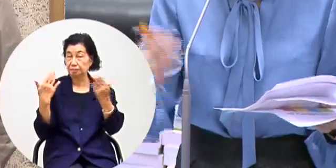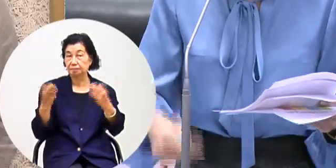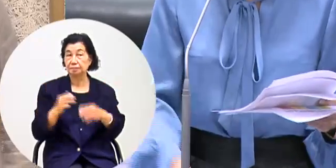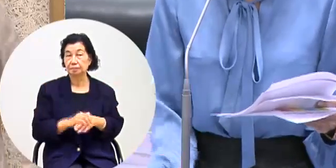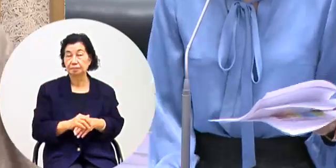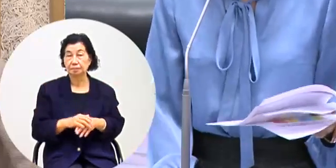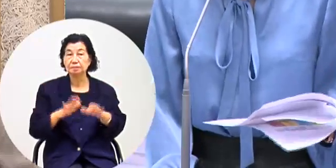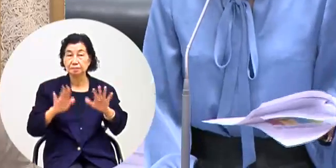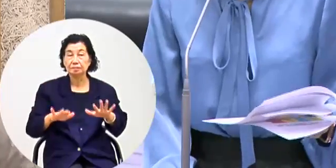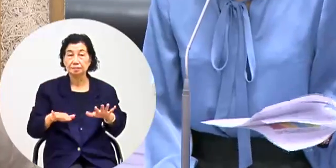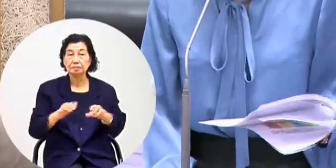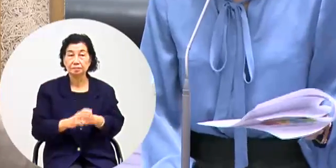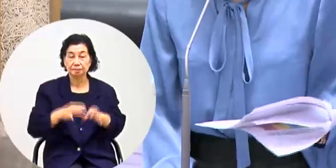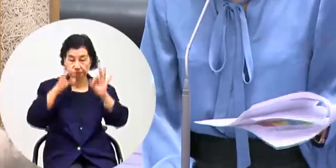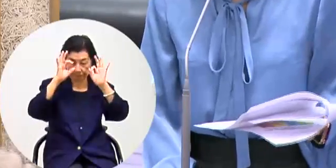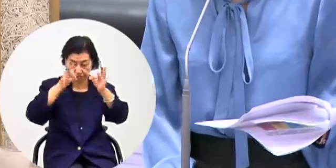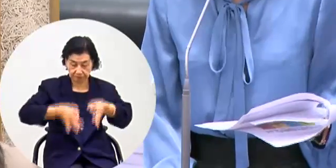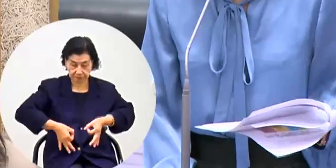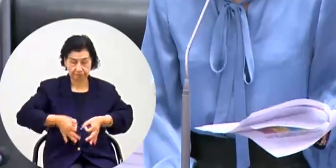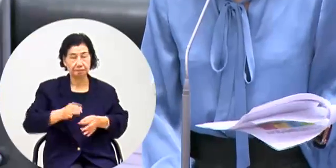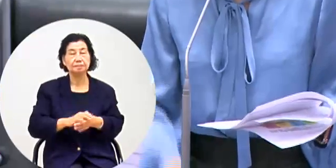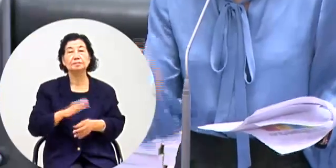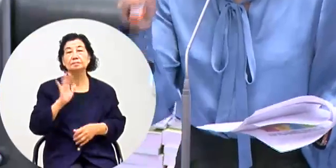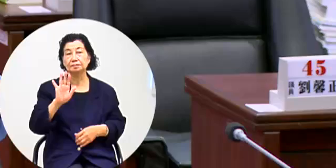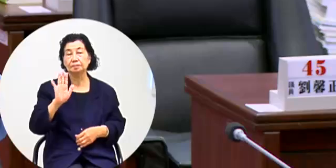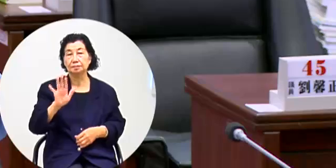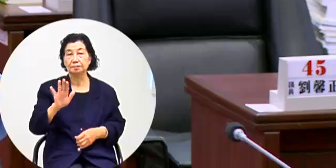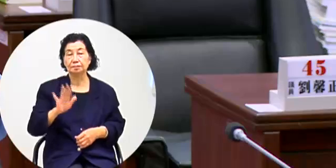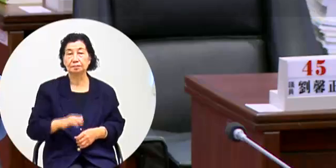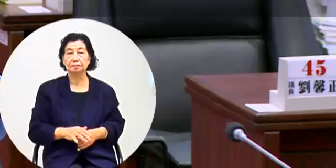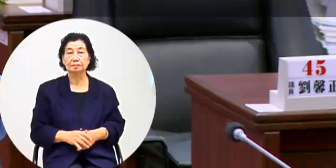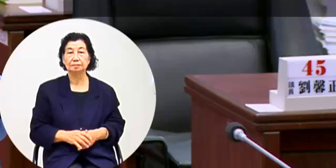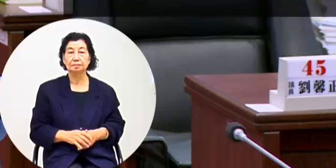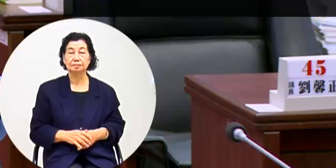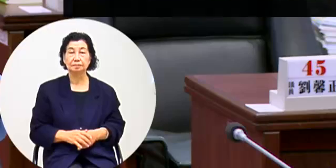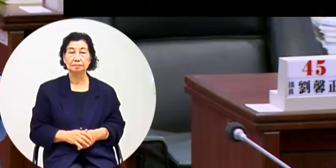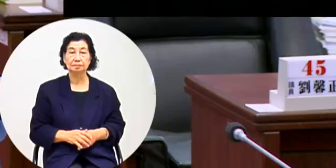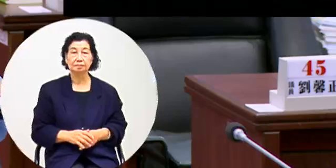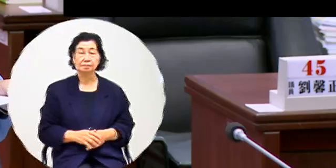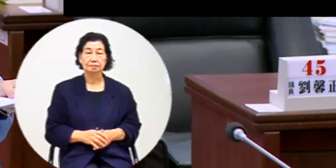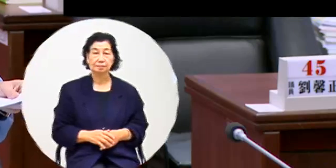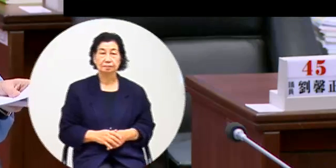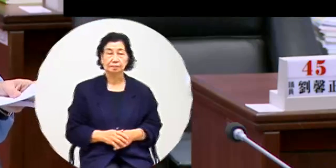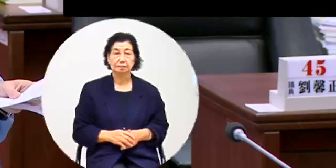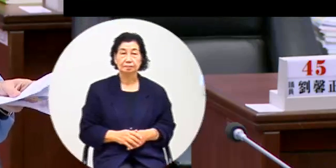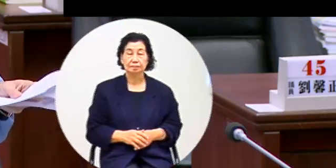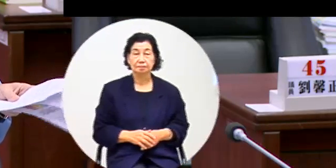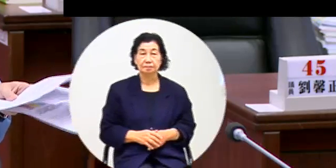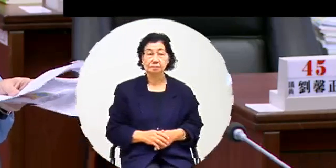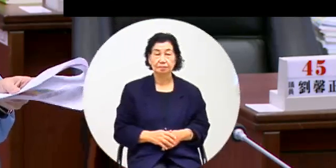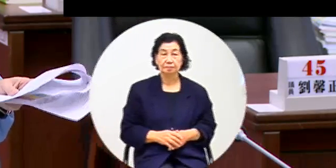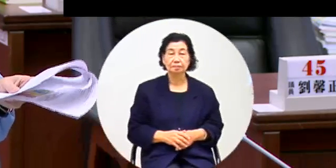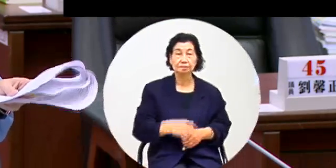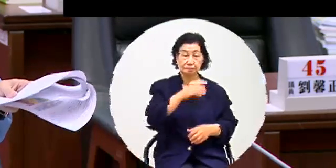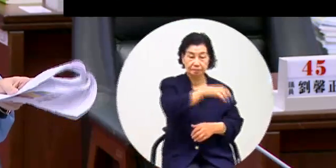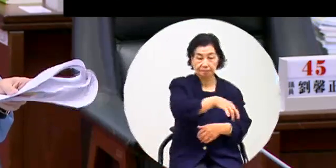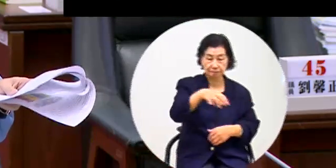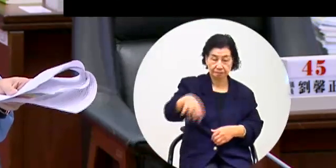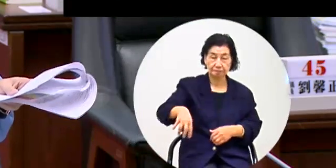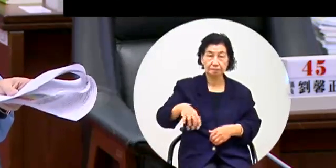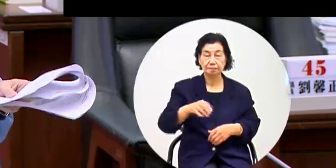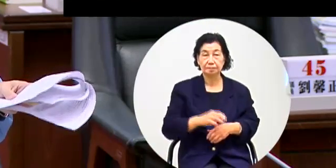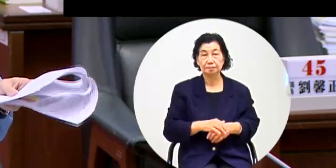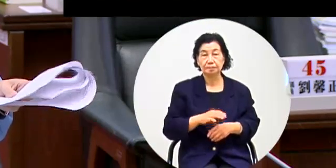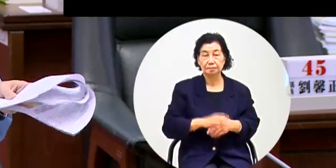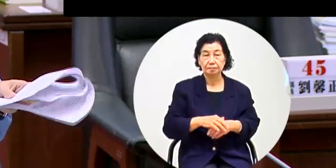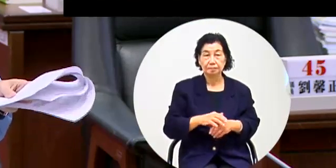来，局长你先请坐。如果说每一个局处大家都会看到预见到20年后的未来，我们所